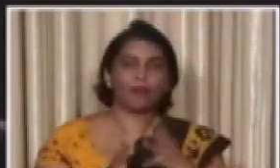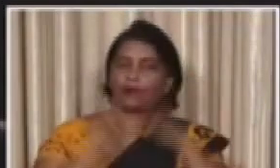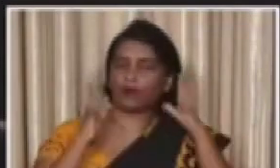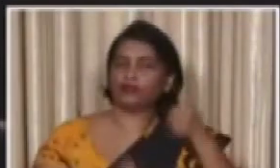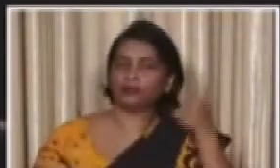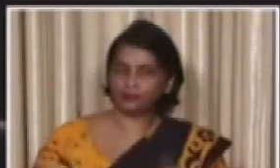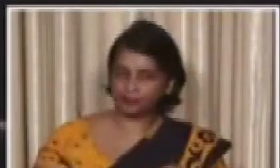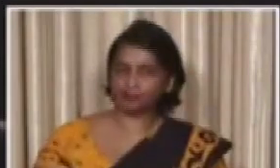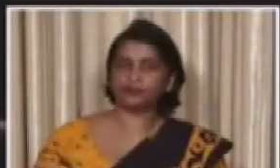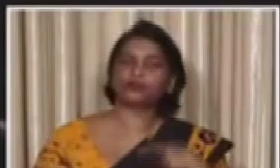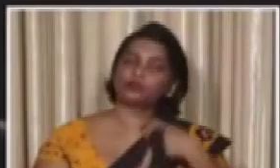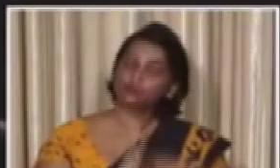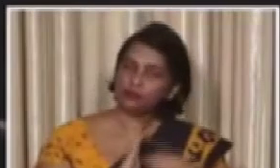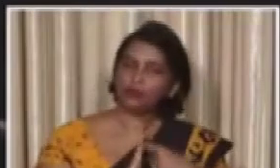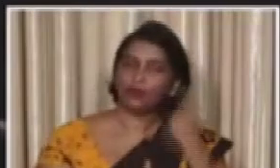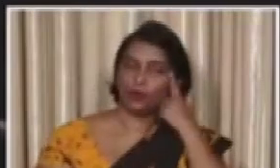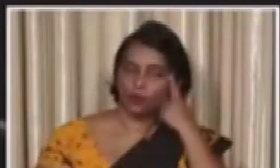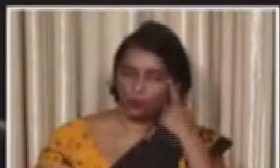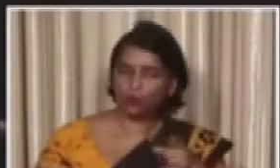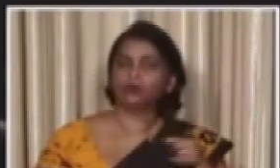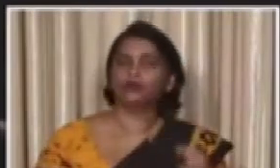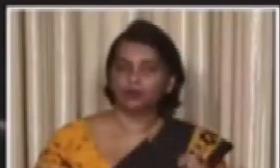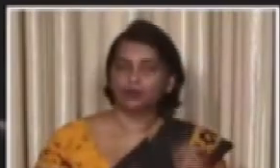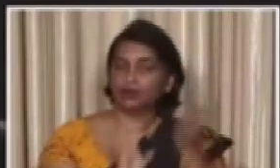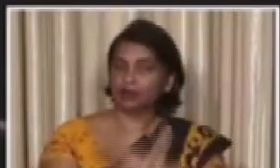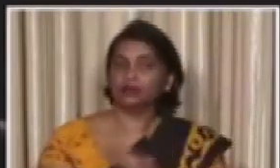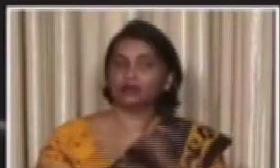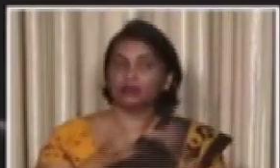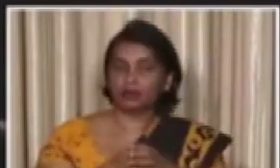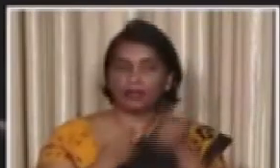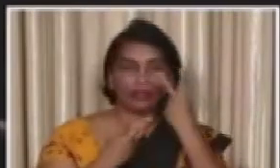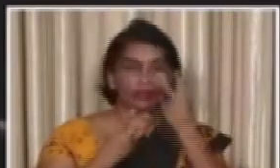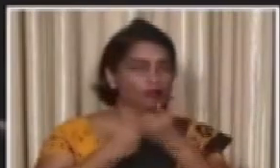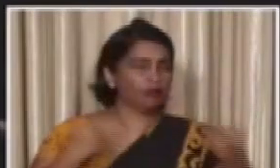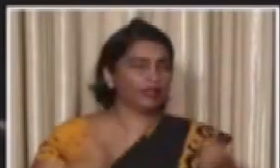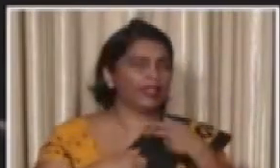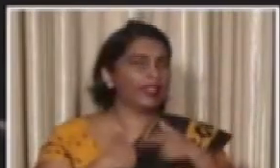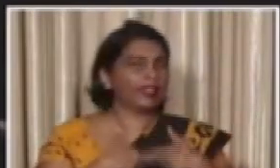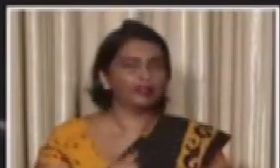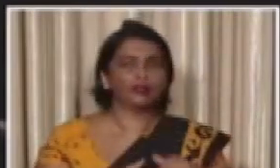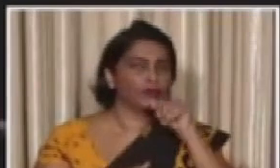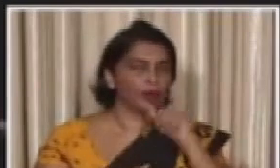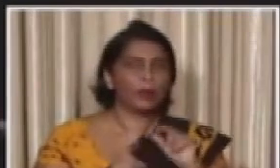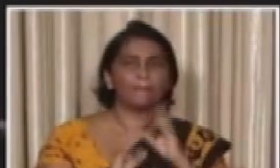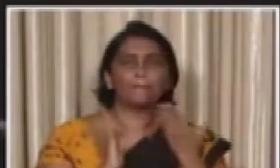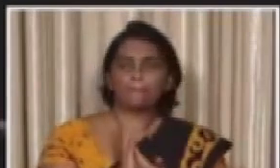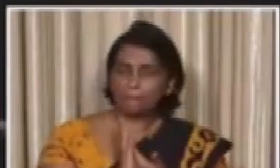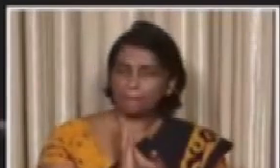වැදගත්. මුළු රටම දන්න දෙයක් තමයි එදා අපේ කඳවුර දෙකට වන්න හේතු වුණේ කිසිදු